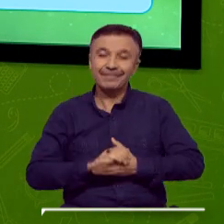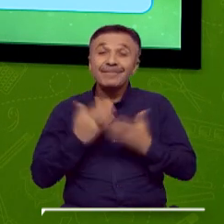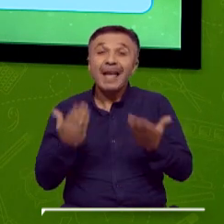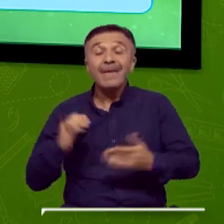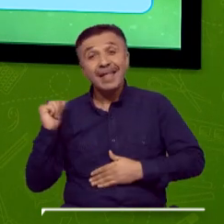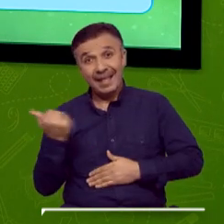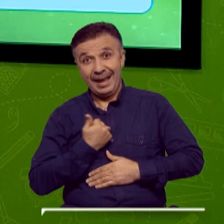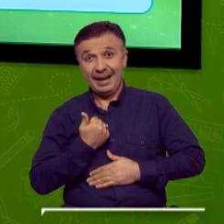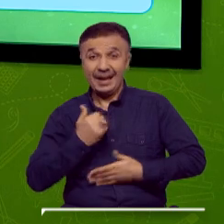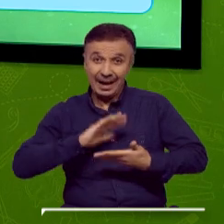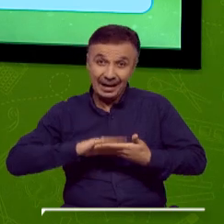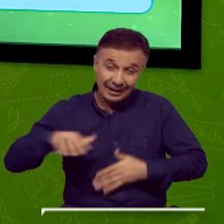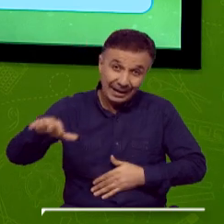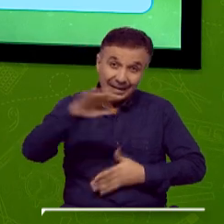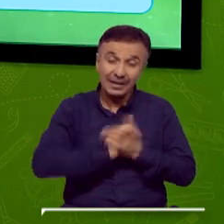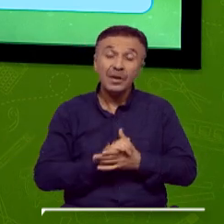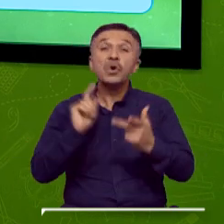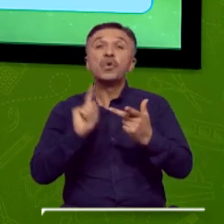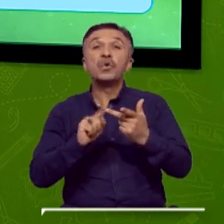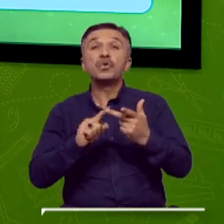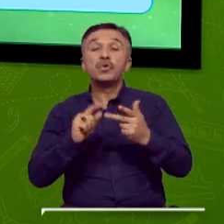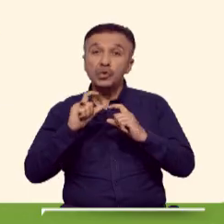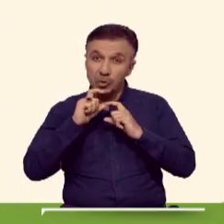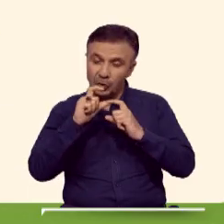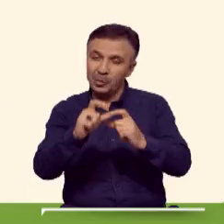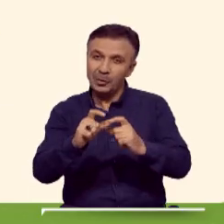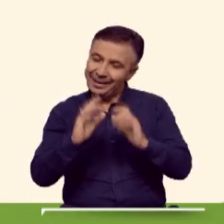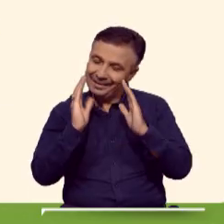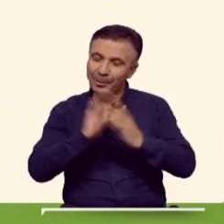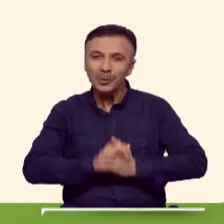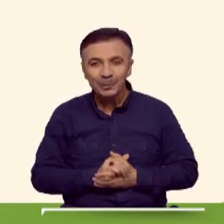değerli arkadaşlar, üçüncü sorumuzla devam ediyoruz.